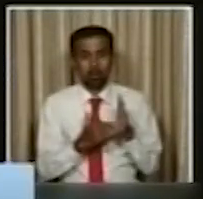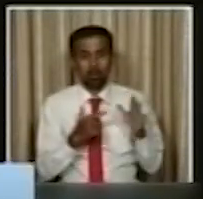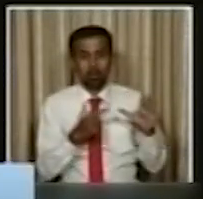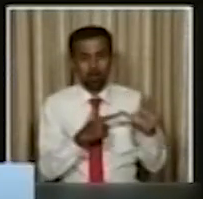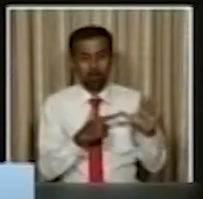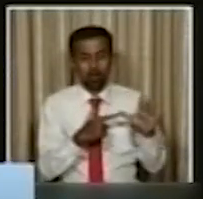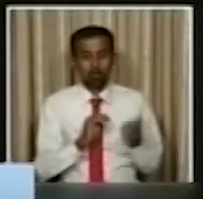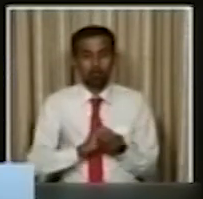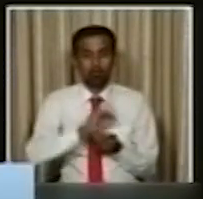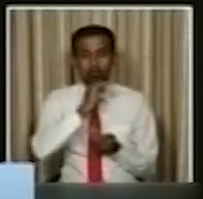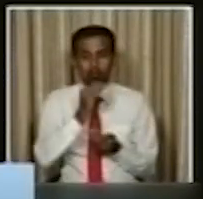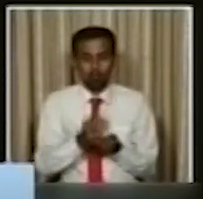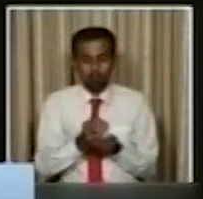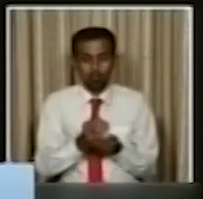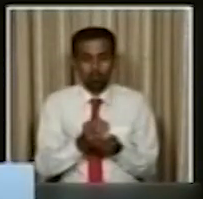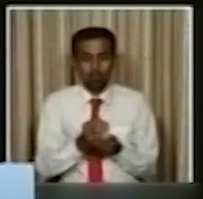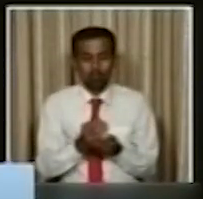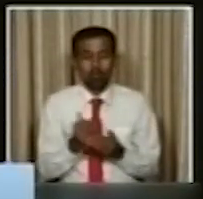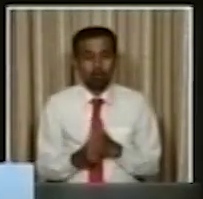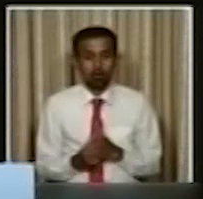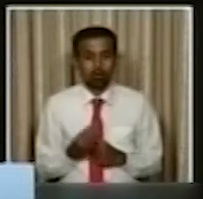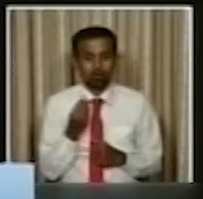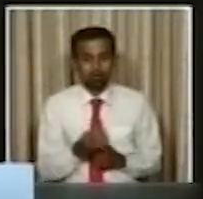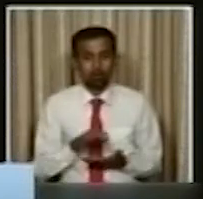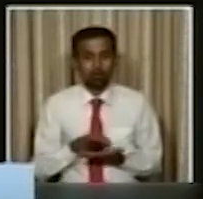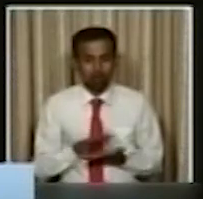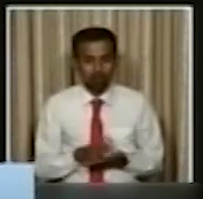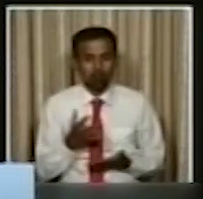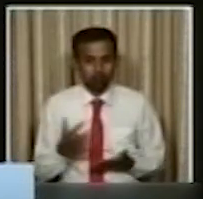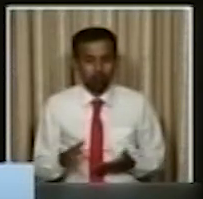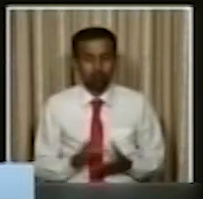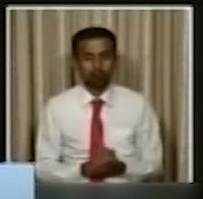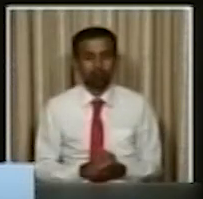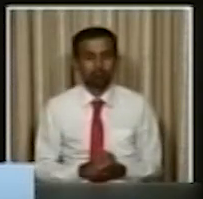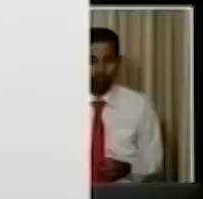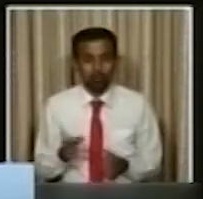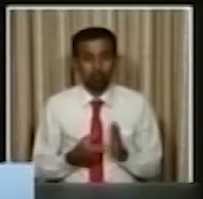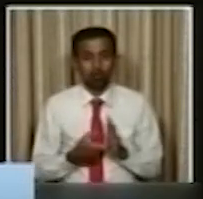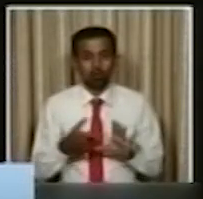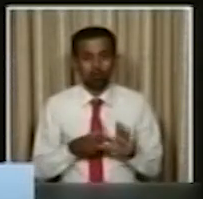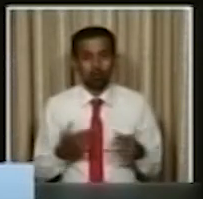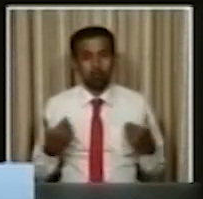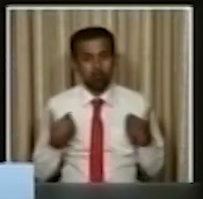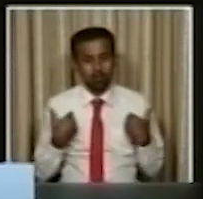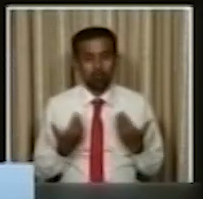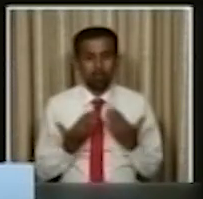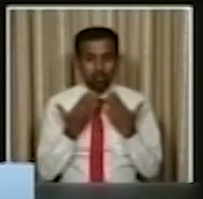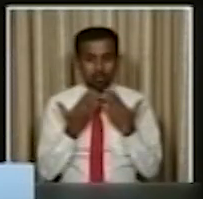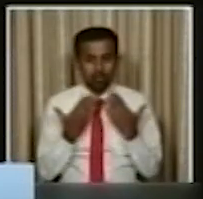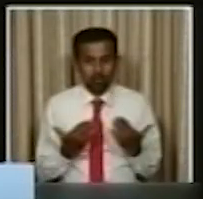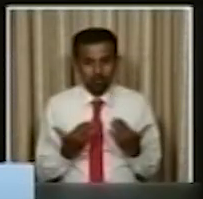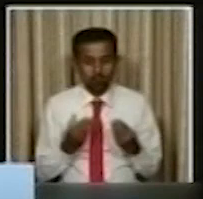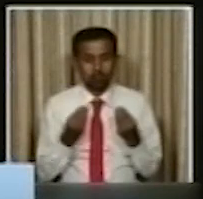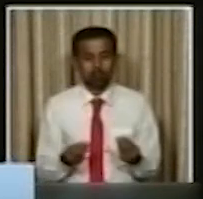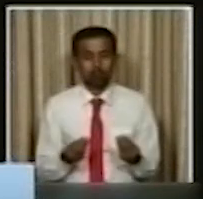நிதி அளிப்பதற்கான சில முடிவுகளை எடுத்திருக்கின்றார். அதில் அவருடைய முயற்சியை நாங்கள் நன்றியுடன் பார்க்கின்ற அதே நேரம்